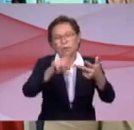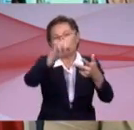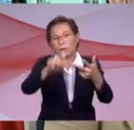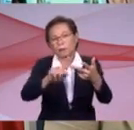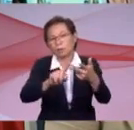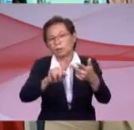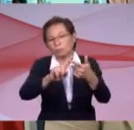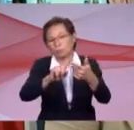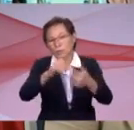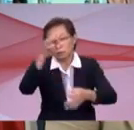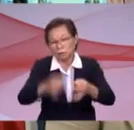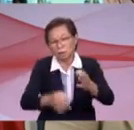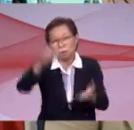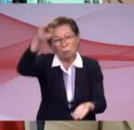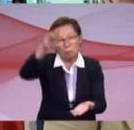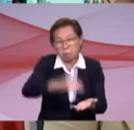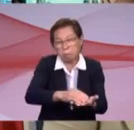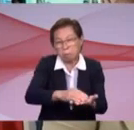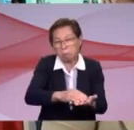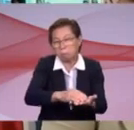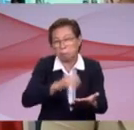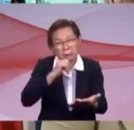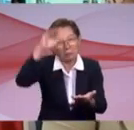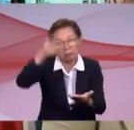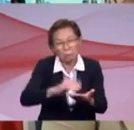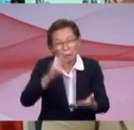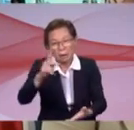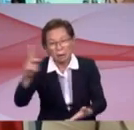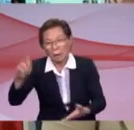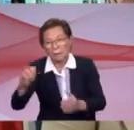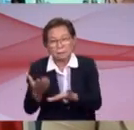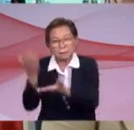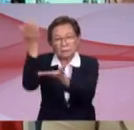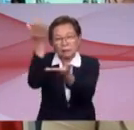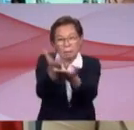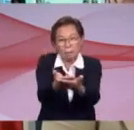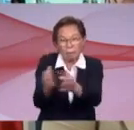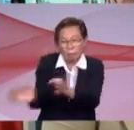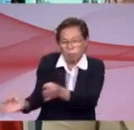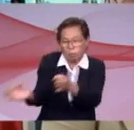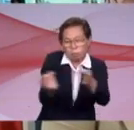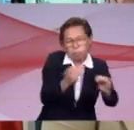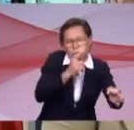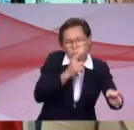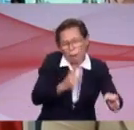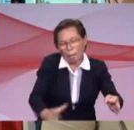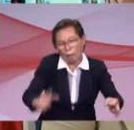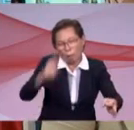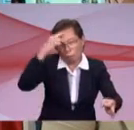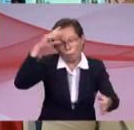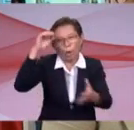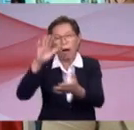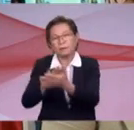baru tidak menunjukkan penurunan ketara, adakah KKM akan mencadangkan tempoh penangguhan lebih lama untuk